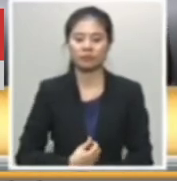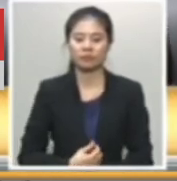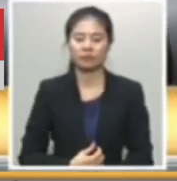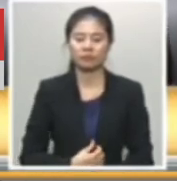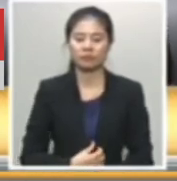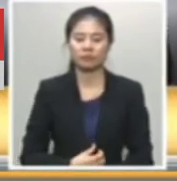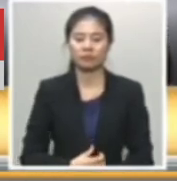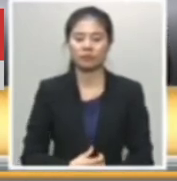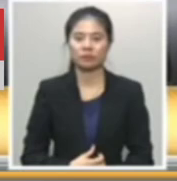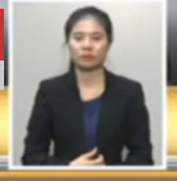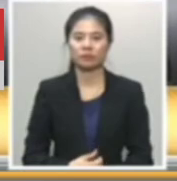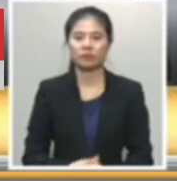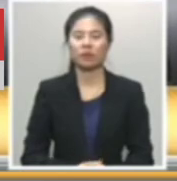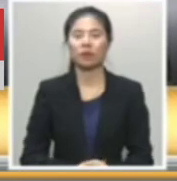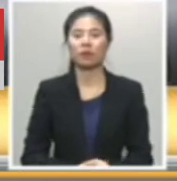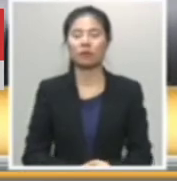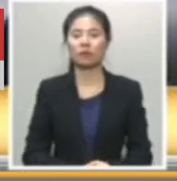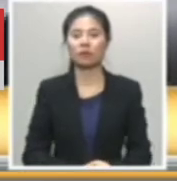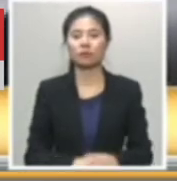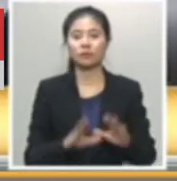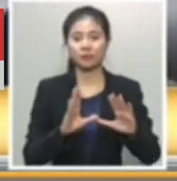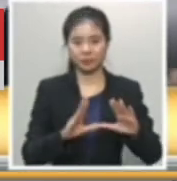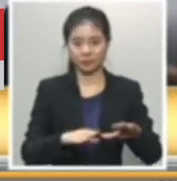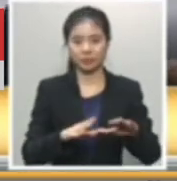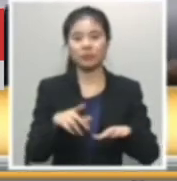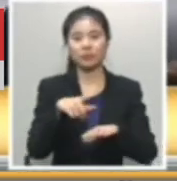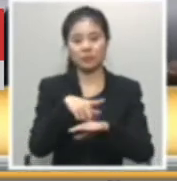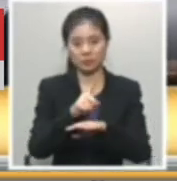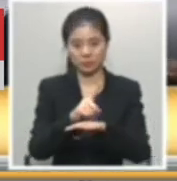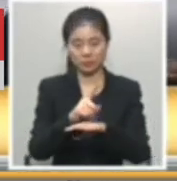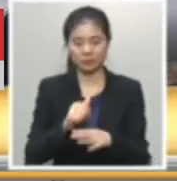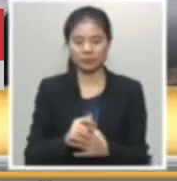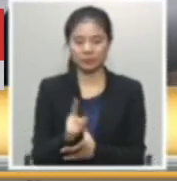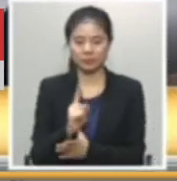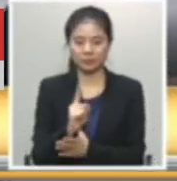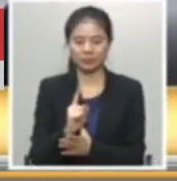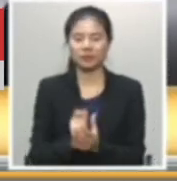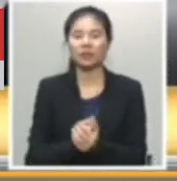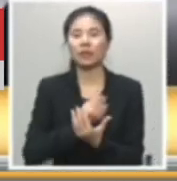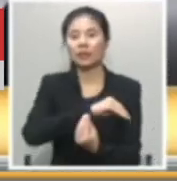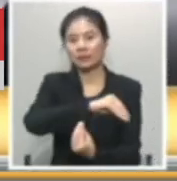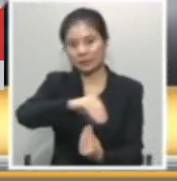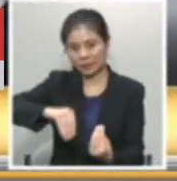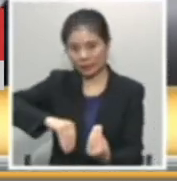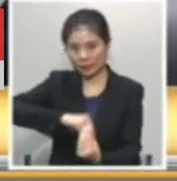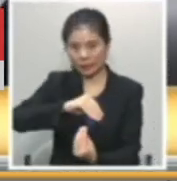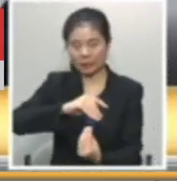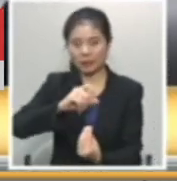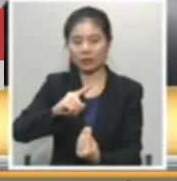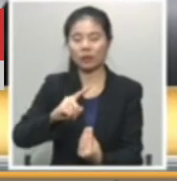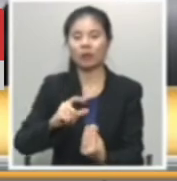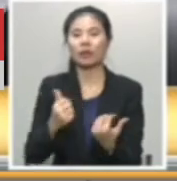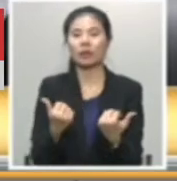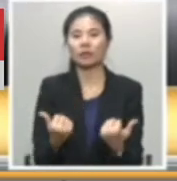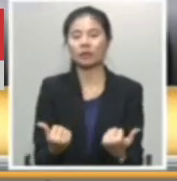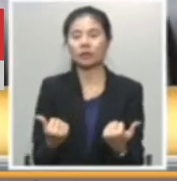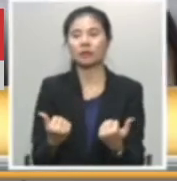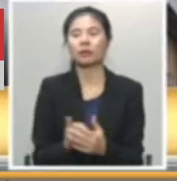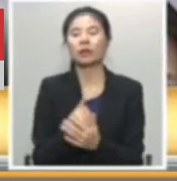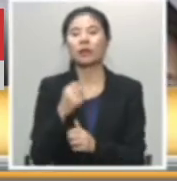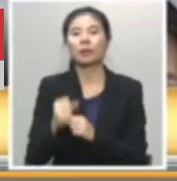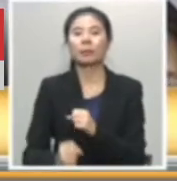ต้องกราบเรียนท่านประธานอย่างนี้นะครับว่าสถานการณ์ทางเศรษฐกิจในปี